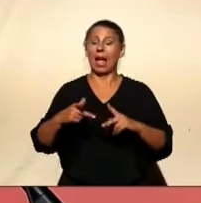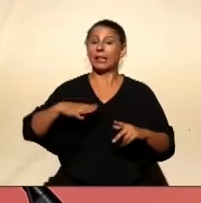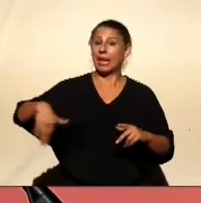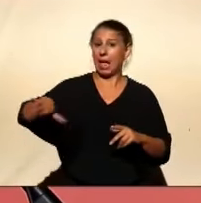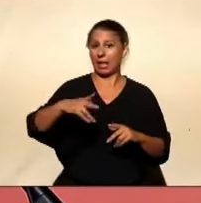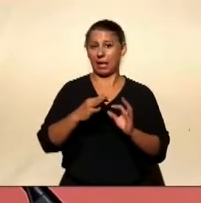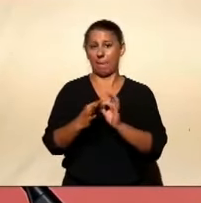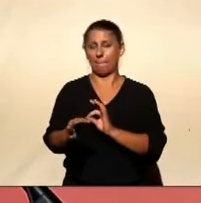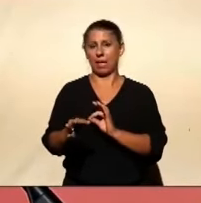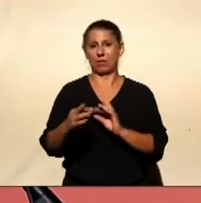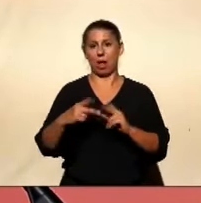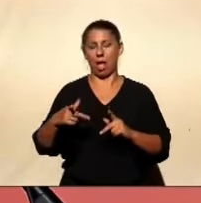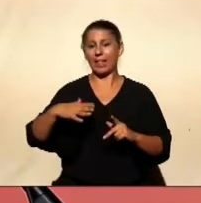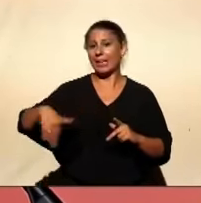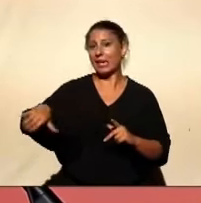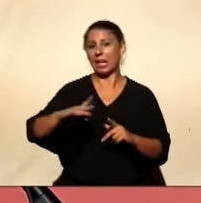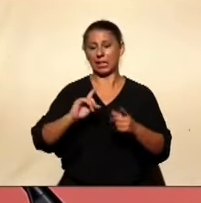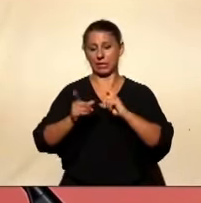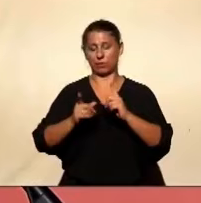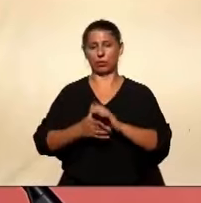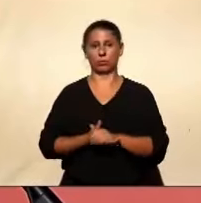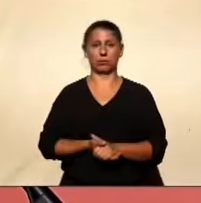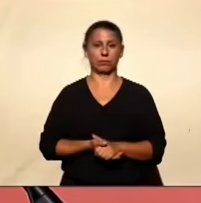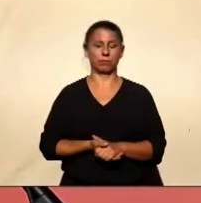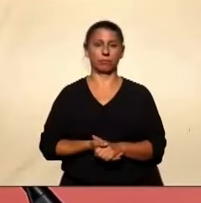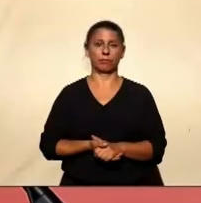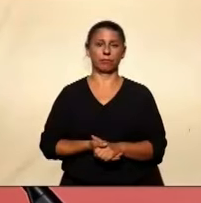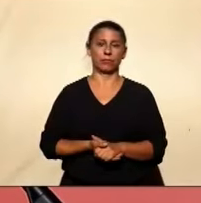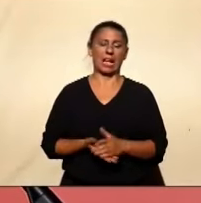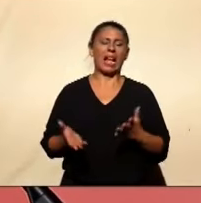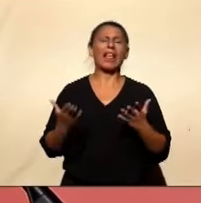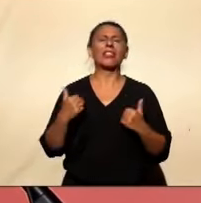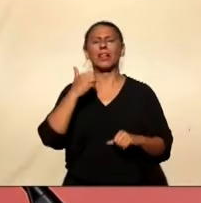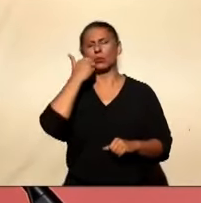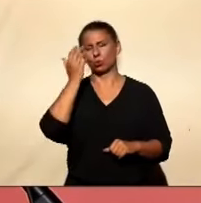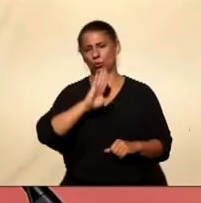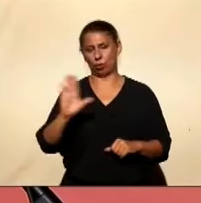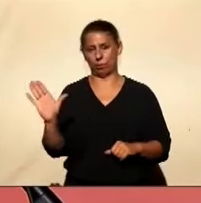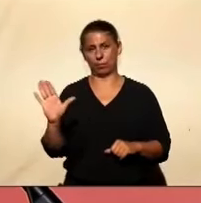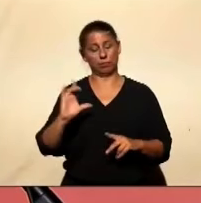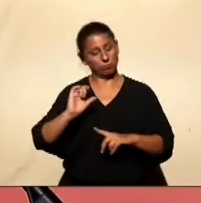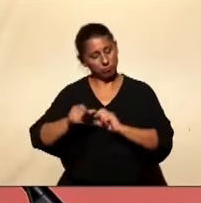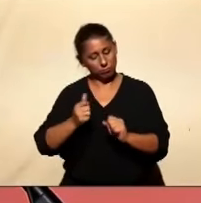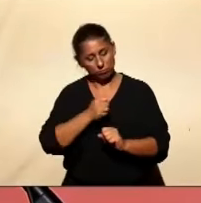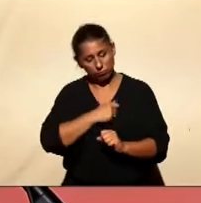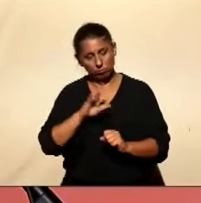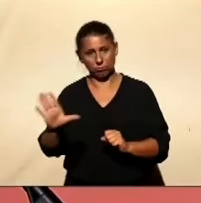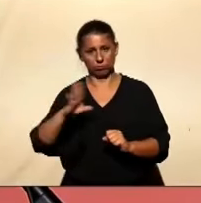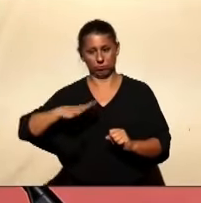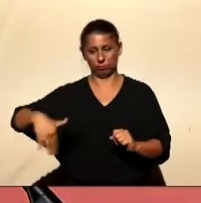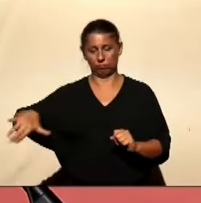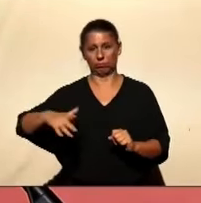μέτρα, αντιλαϊκές συμφωνίες. Δεν έχουν μάλιστα τσίπα και προσπαθούν να πείσουν το λαό